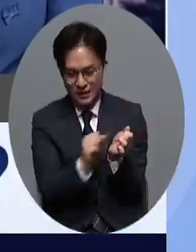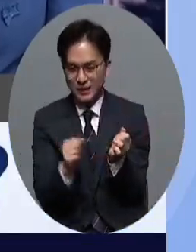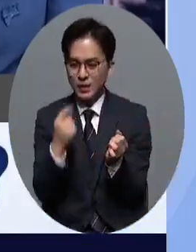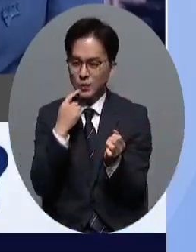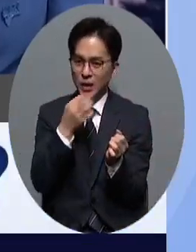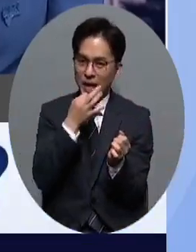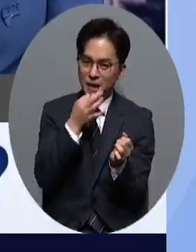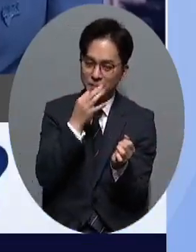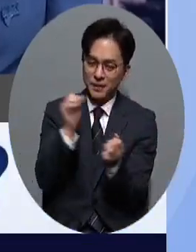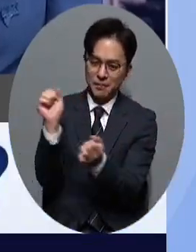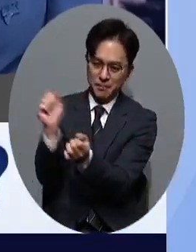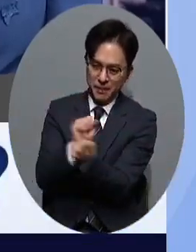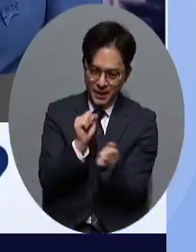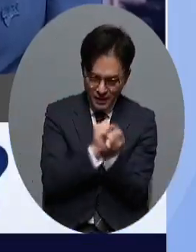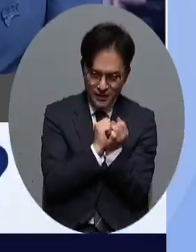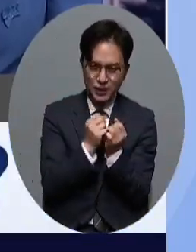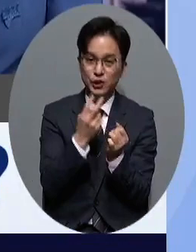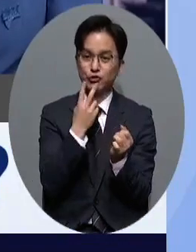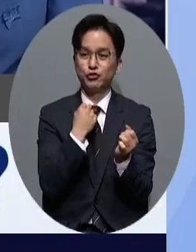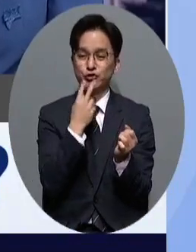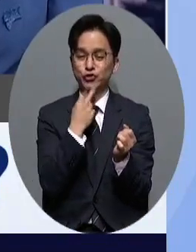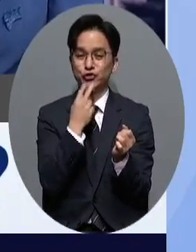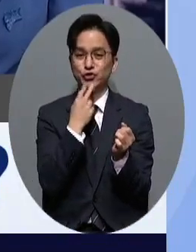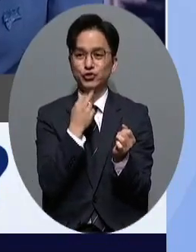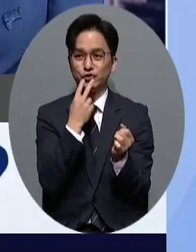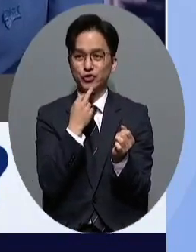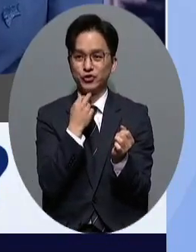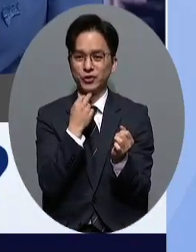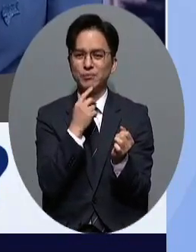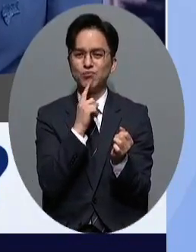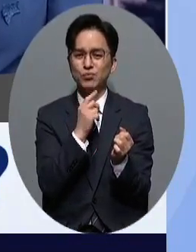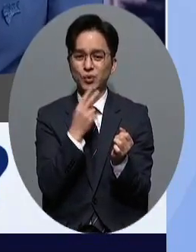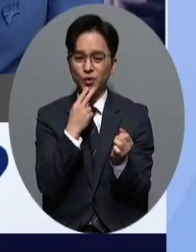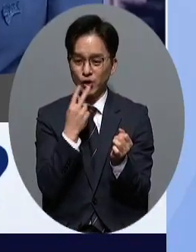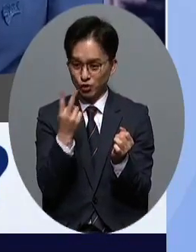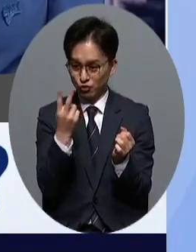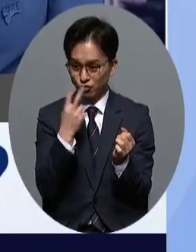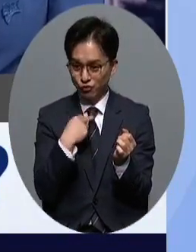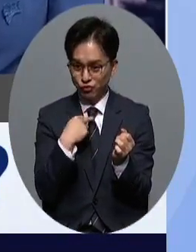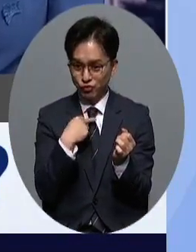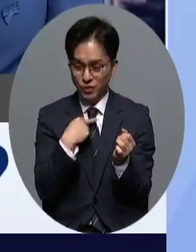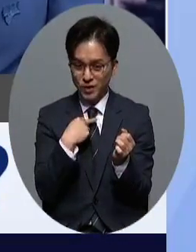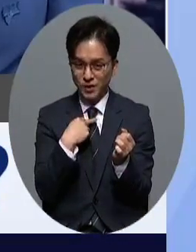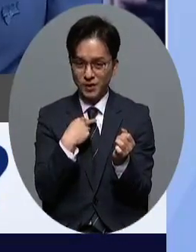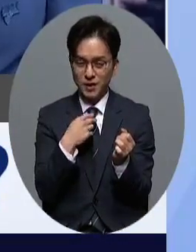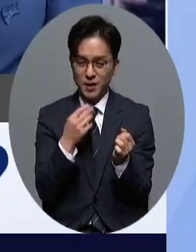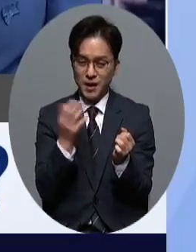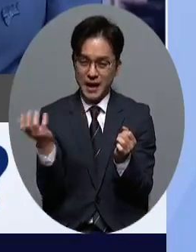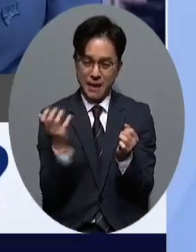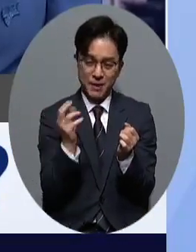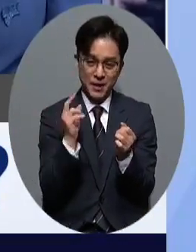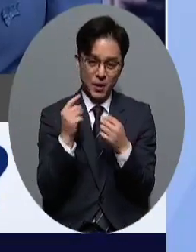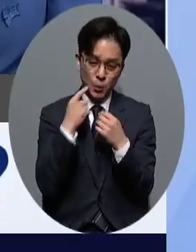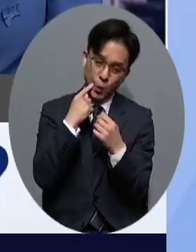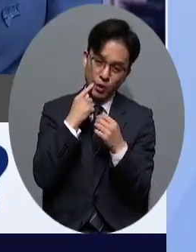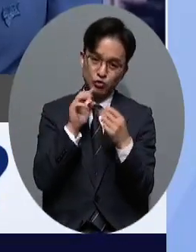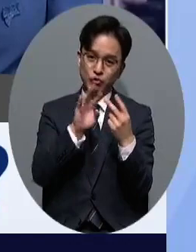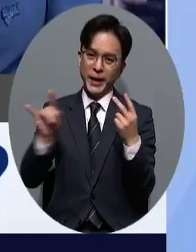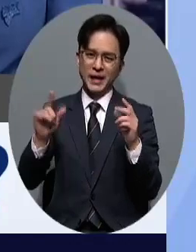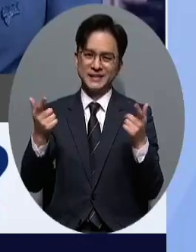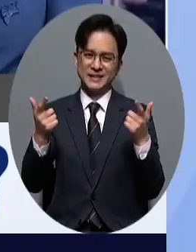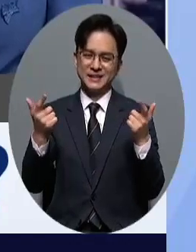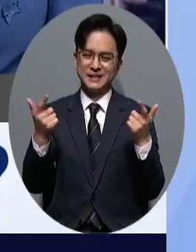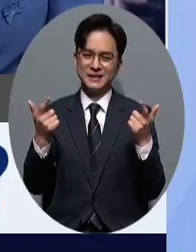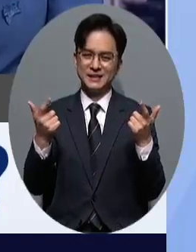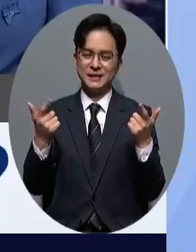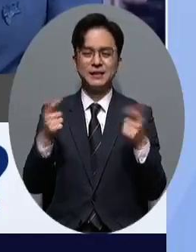감염되더라도 하나의 독성에 의해서 네. 더 이상 중증으로 가진 않지만 일부 연구에서는 코로나와 독감이 같이 감염이 될